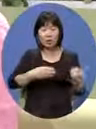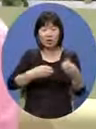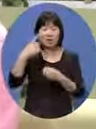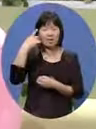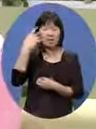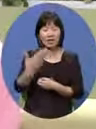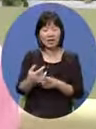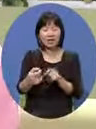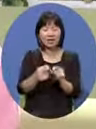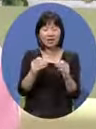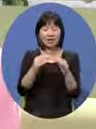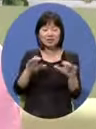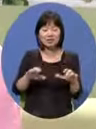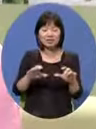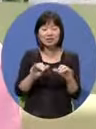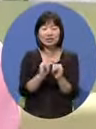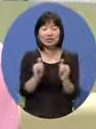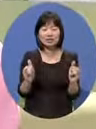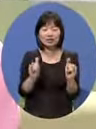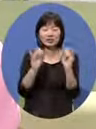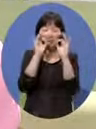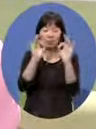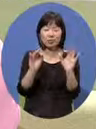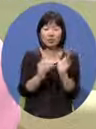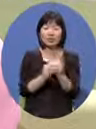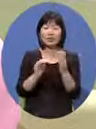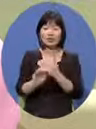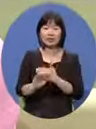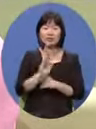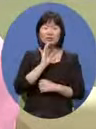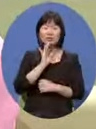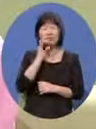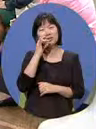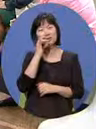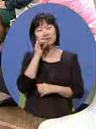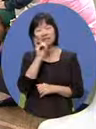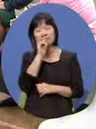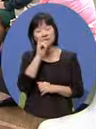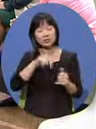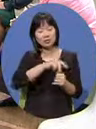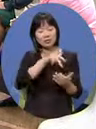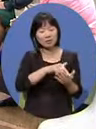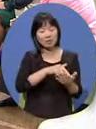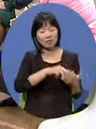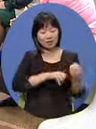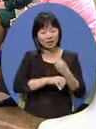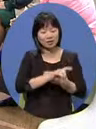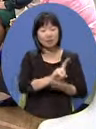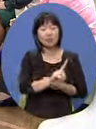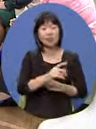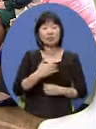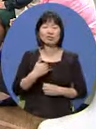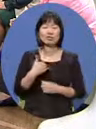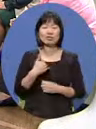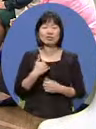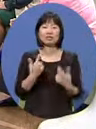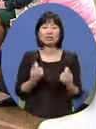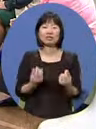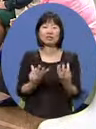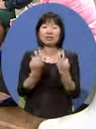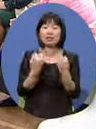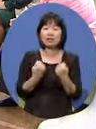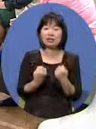혹시 뭐 가까운 이웃들이 보시고 나서. 진짜 궁금하네요. 네. 우리 최승희 씨 주변 반응이 어땠어요? 일단 저는 그렇게